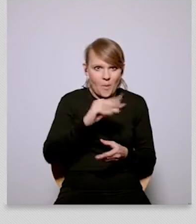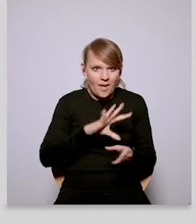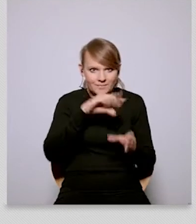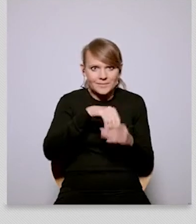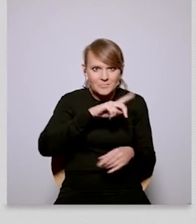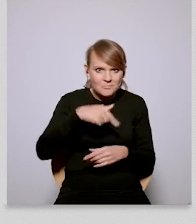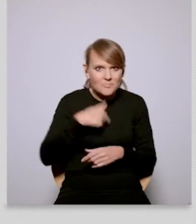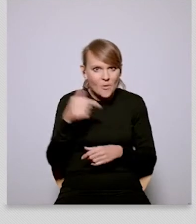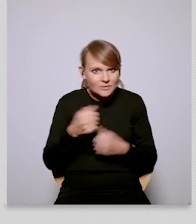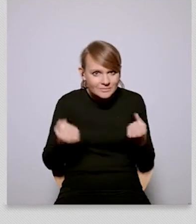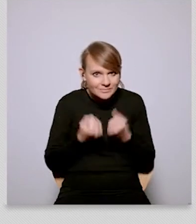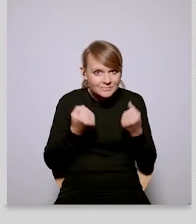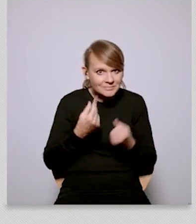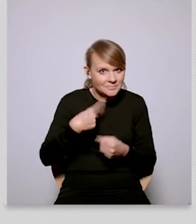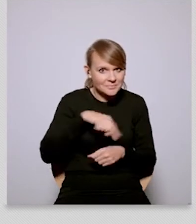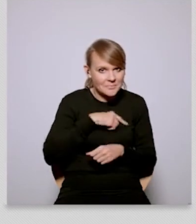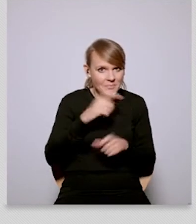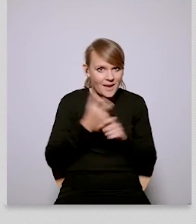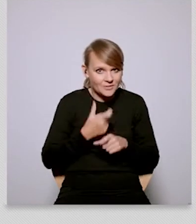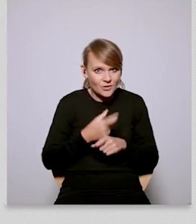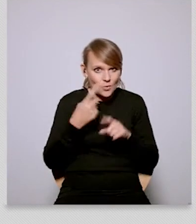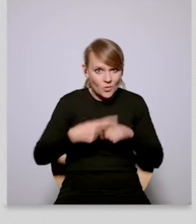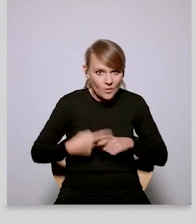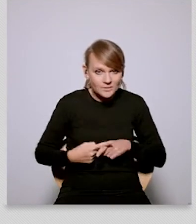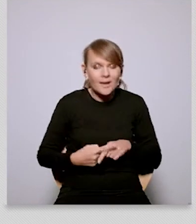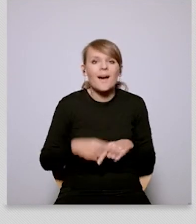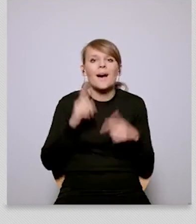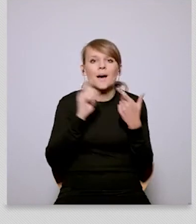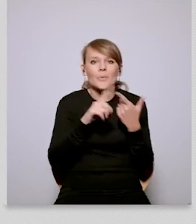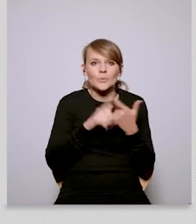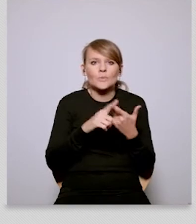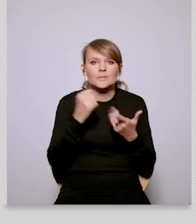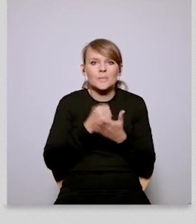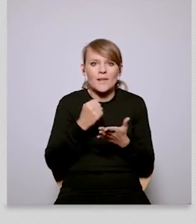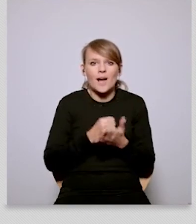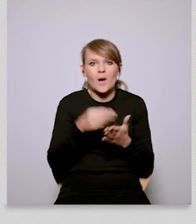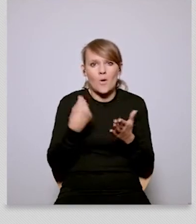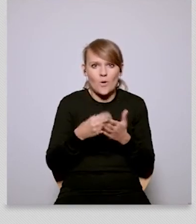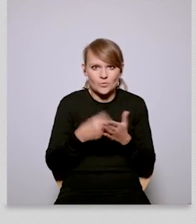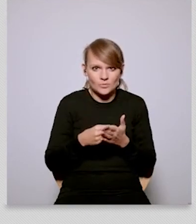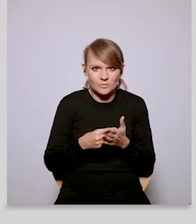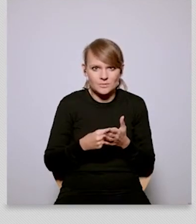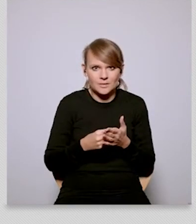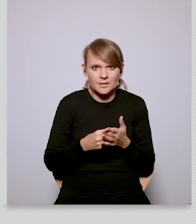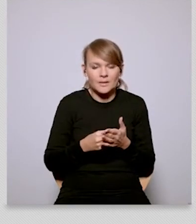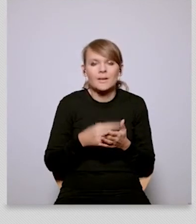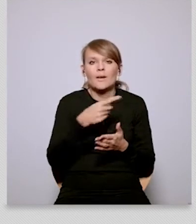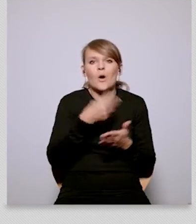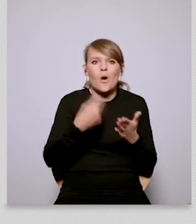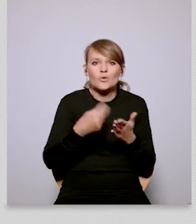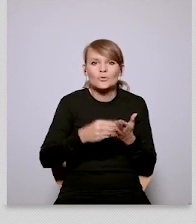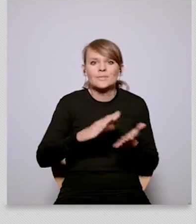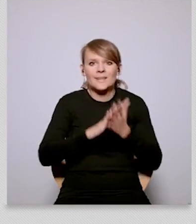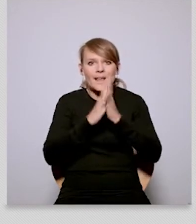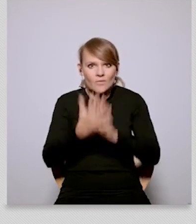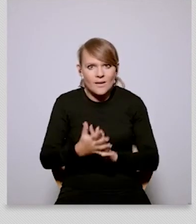zabiegać jako kraje członkowskie a po drugie kwestia tych no kosztów kosztów transformacji